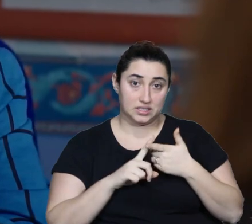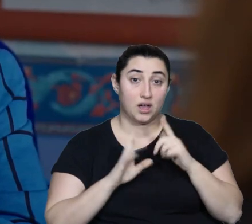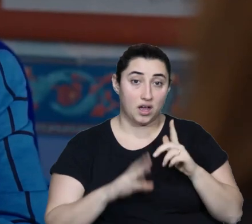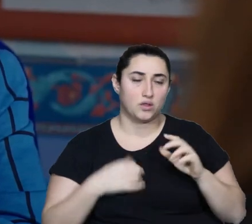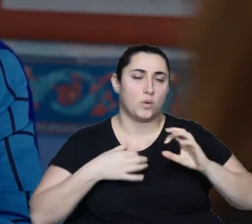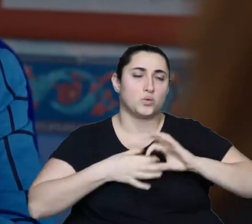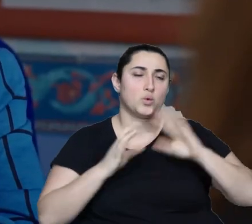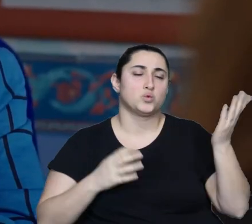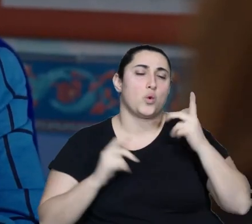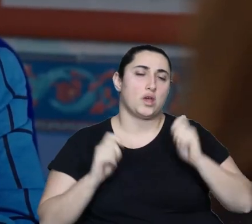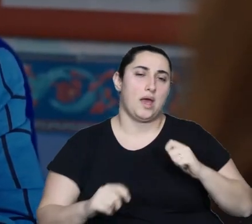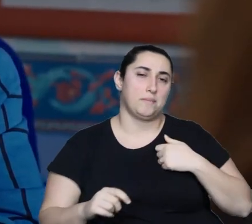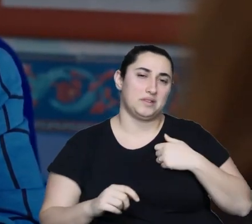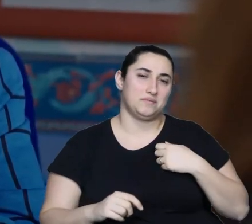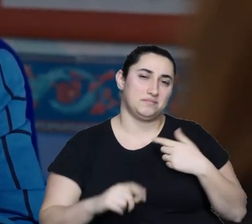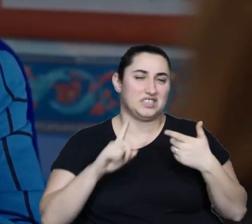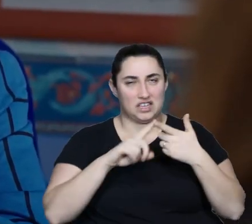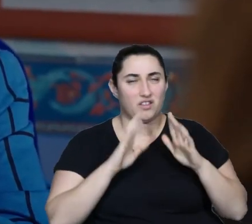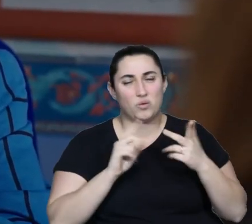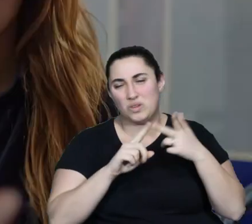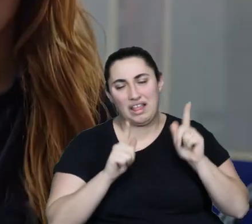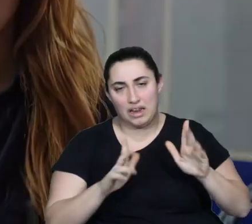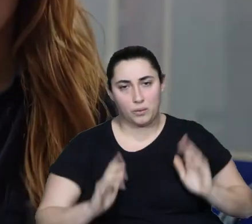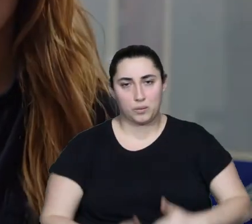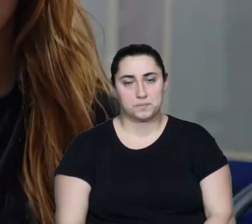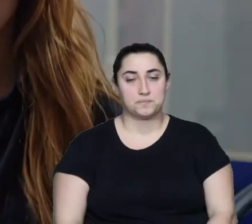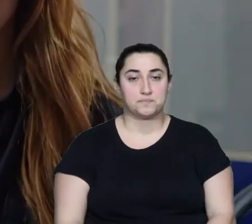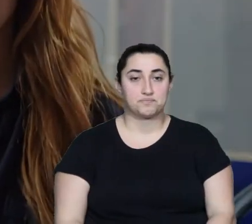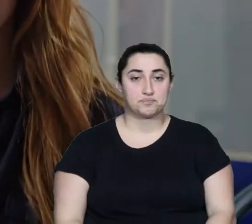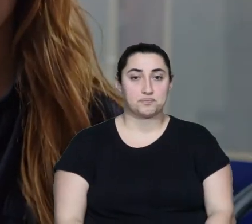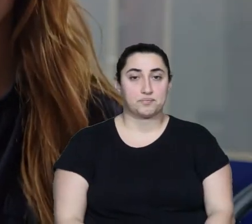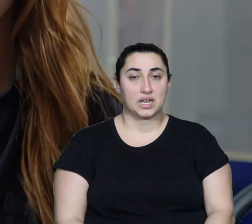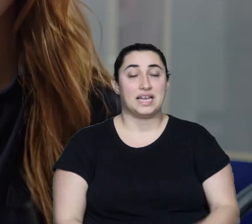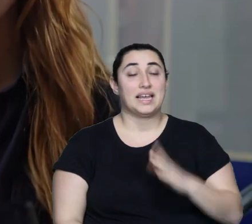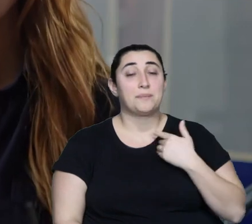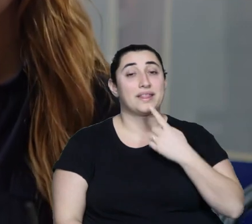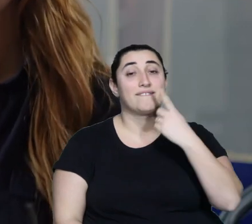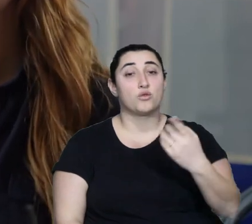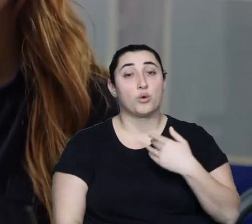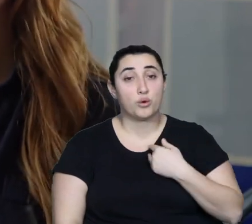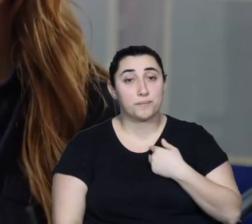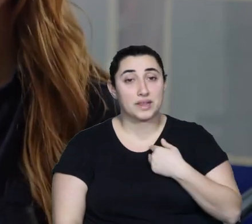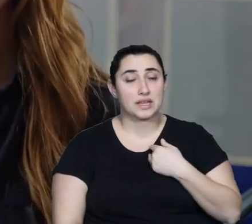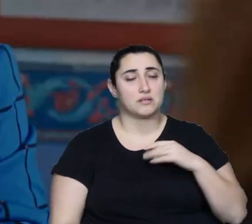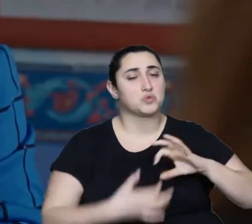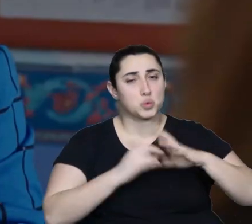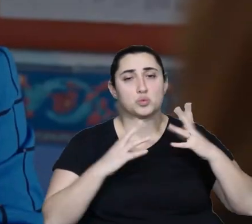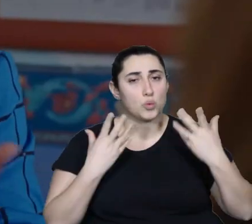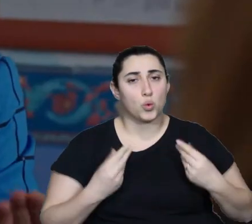Hatta çözmüşlüğüm de var. Bu iki, iki de kalabilir. Üçe gerek yok. Yani demem o ki